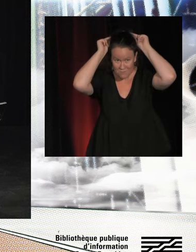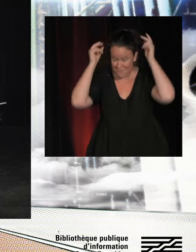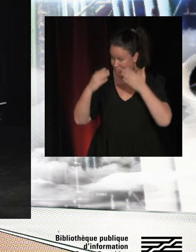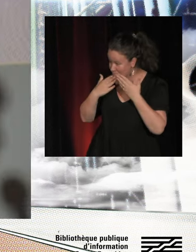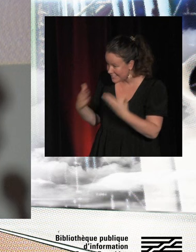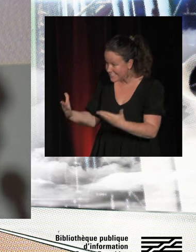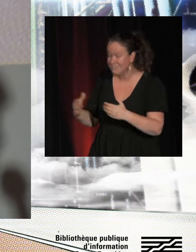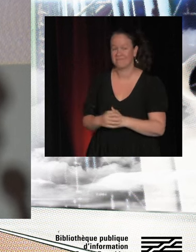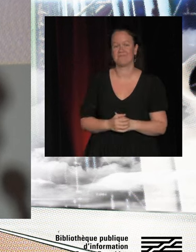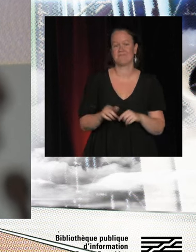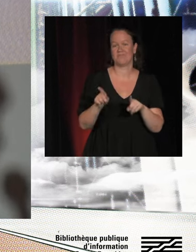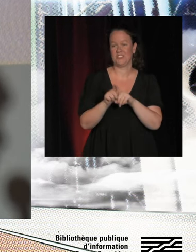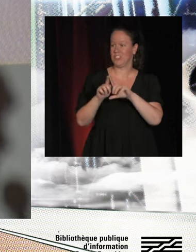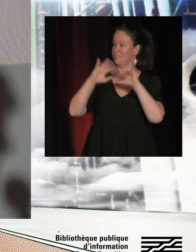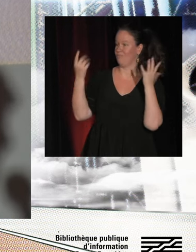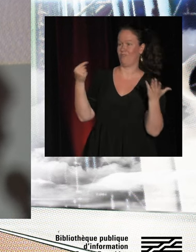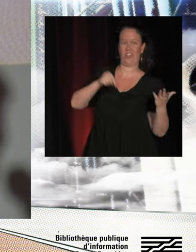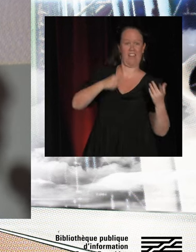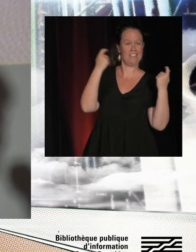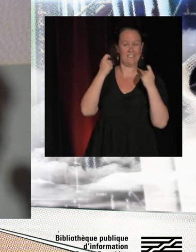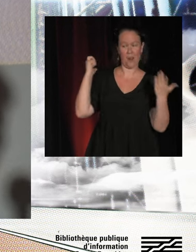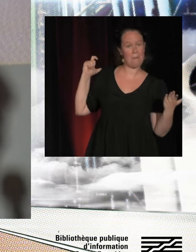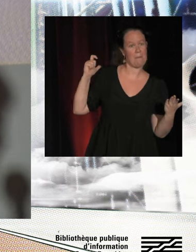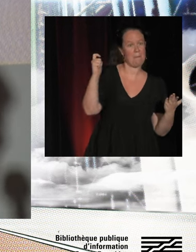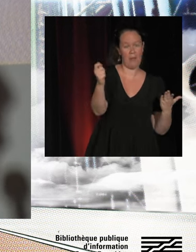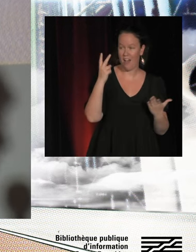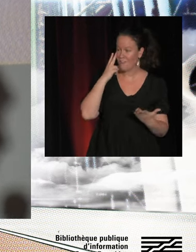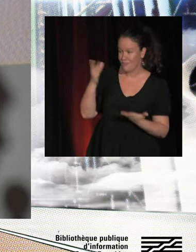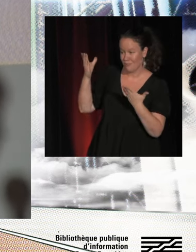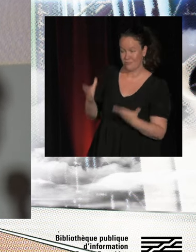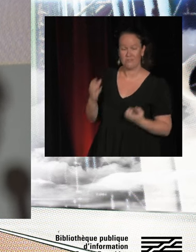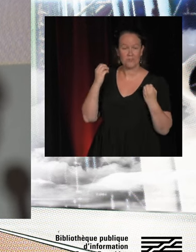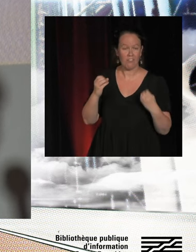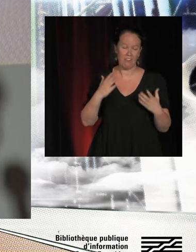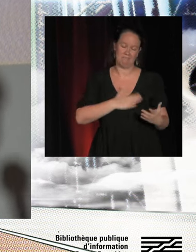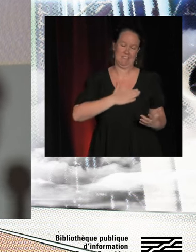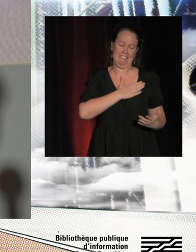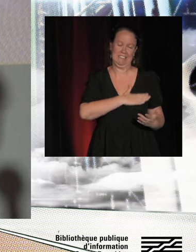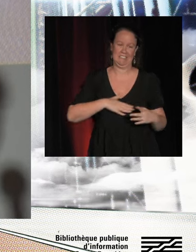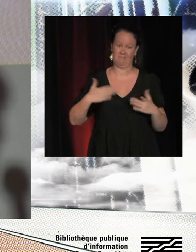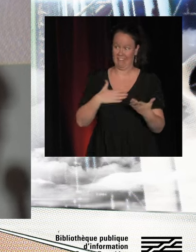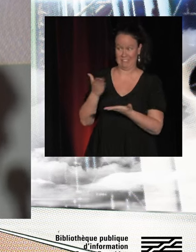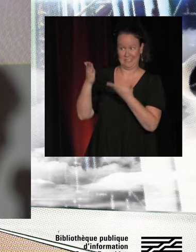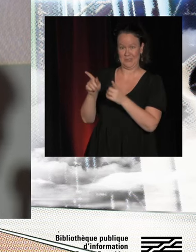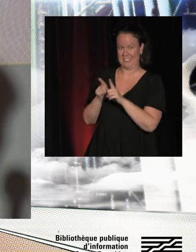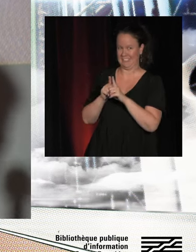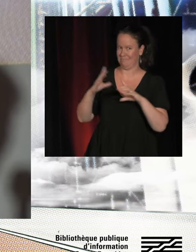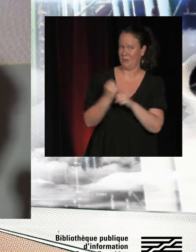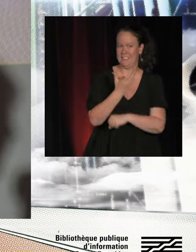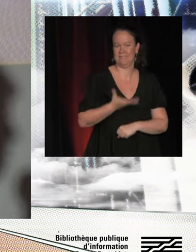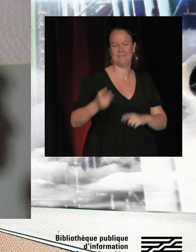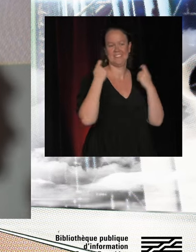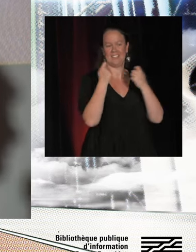pour nous avoir accompagnés tout le long du festival. C'était un véritable plaisir de t'avoir et c'est aussi grâce à toi si ça a été un succès. Donc merci mille